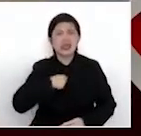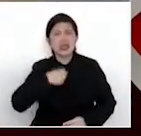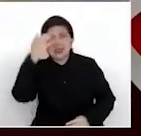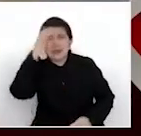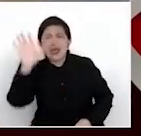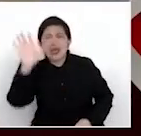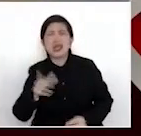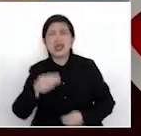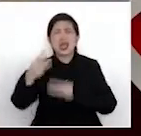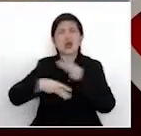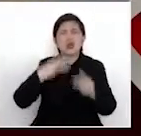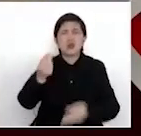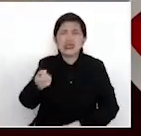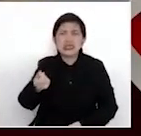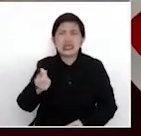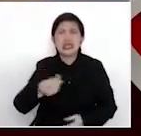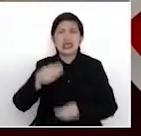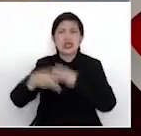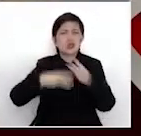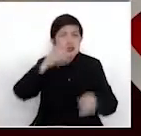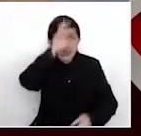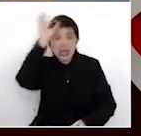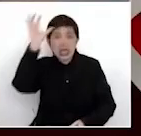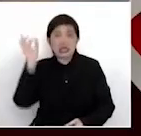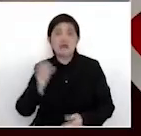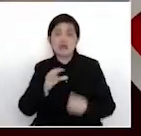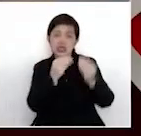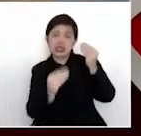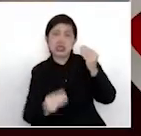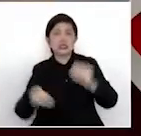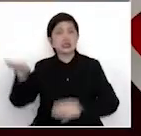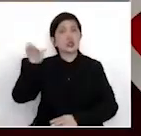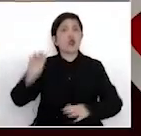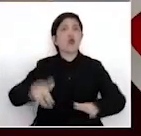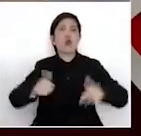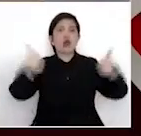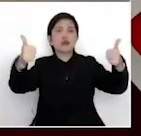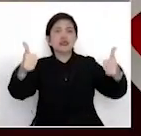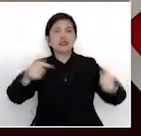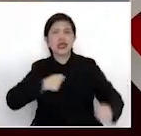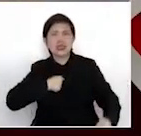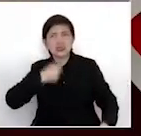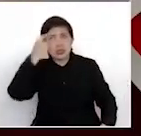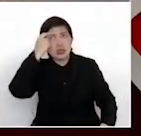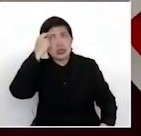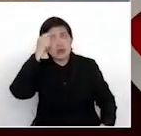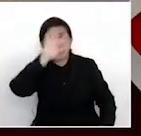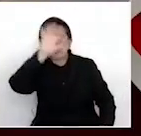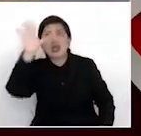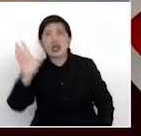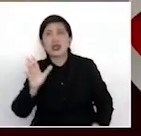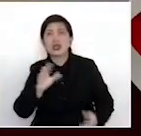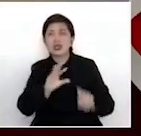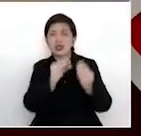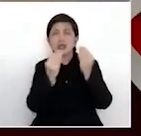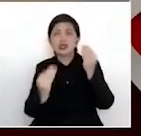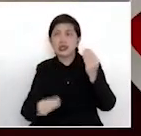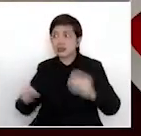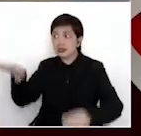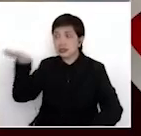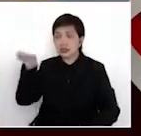kecil ekonomi kreatif di tingkat gensi ini luar biasa bahkan Saya membayangkan kalau par gensi ini